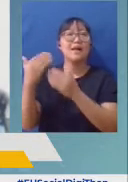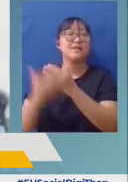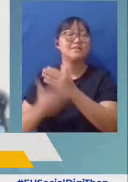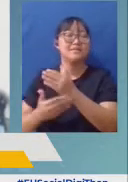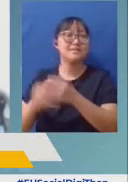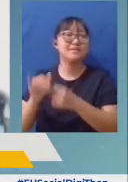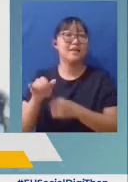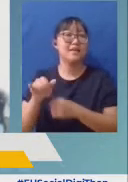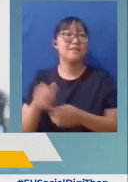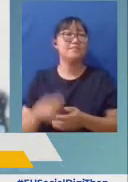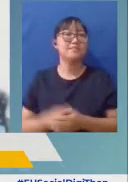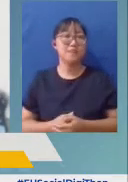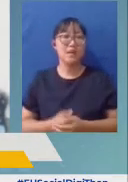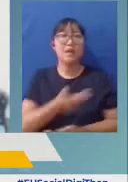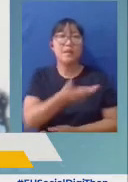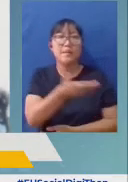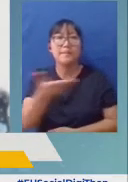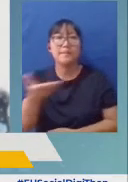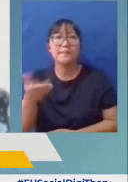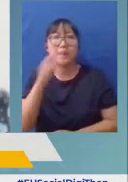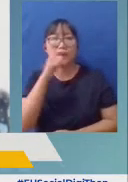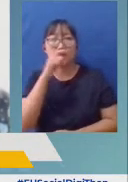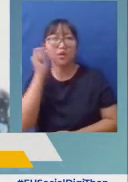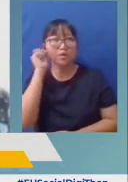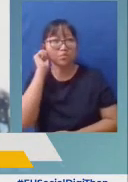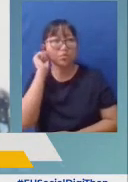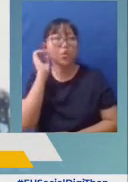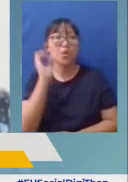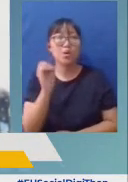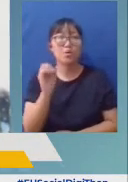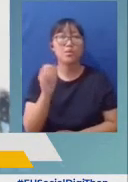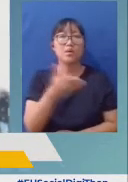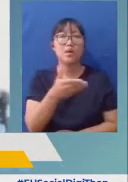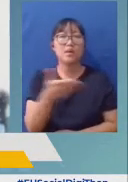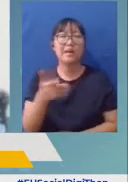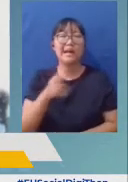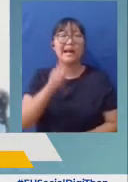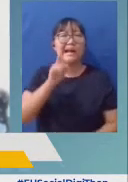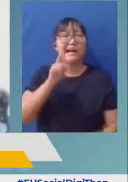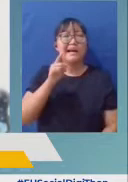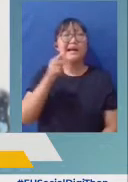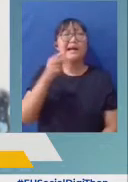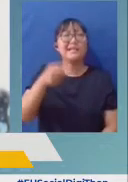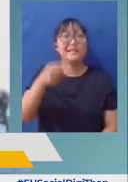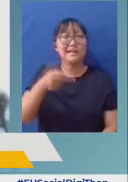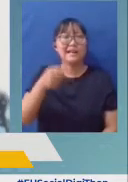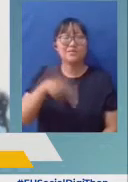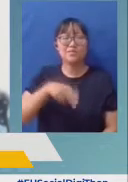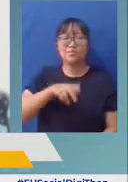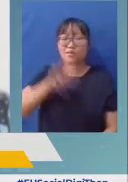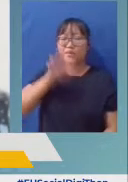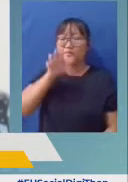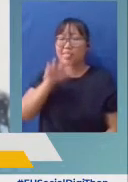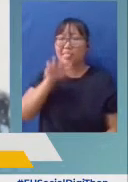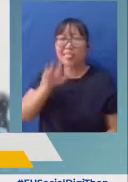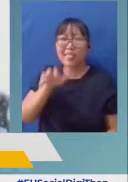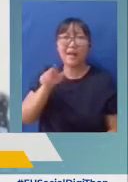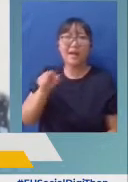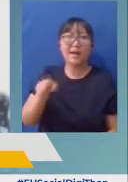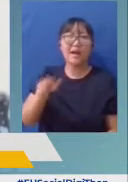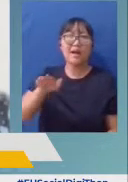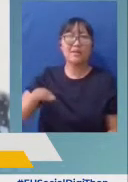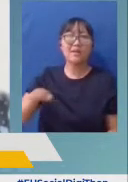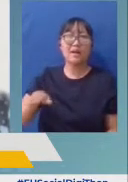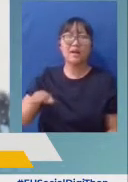ya membentak anak ya, karena Bapak Ibu mengajarkan dia bahasa yang tidak